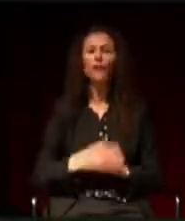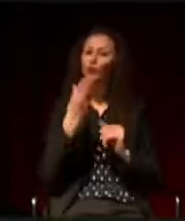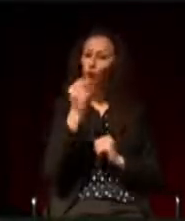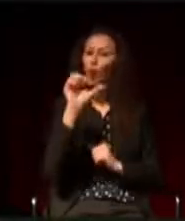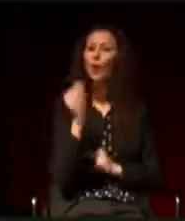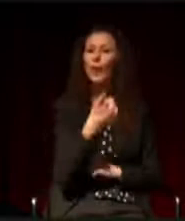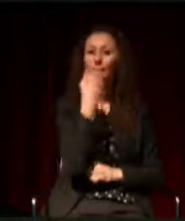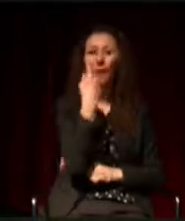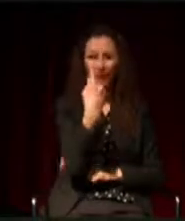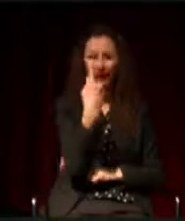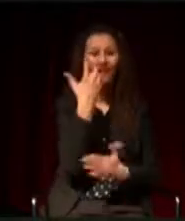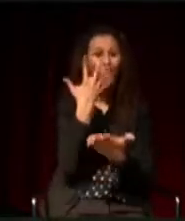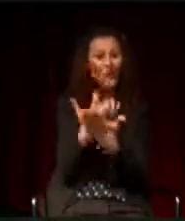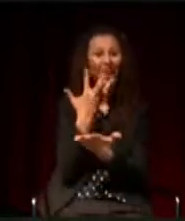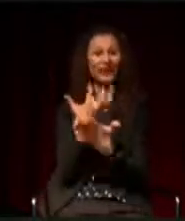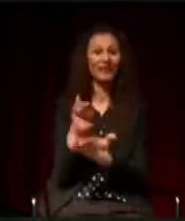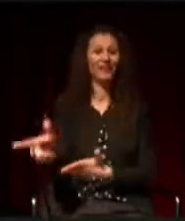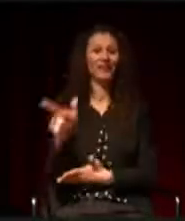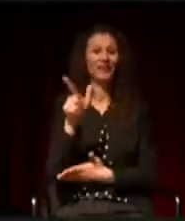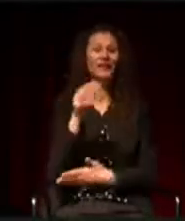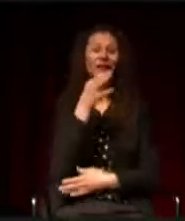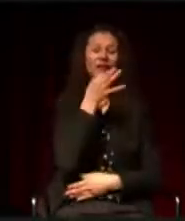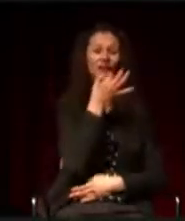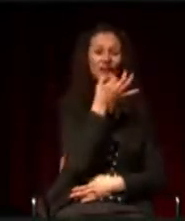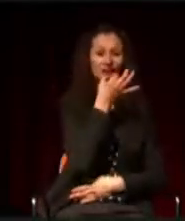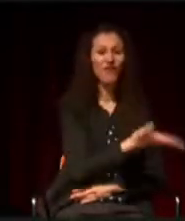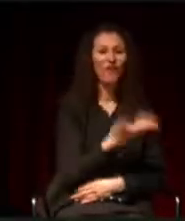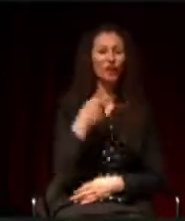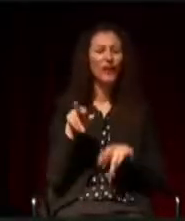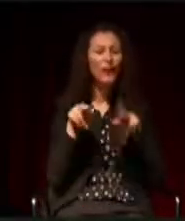çok önemli bir veriye sahip olmamıza imkan verecek.